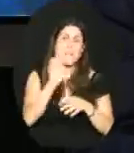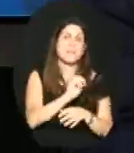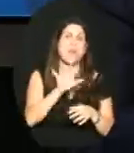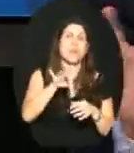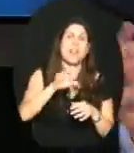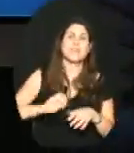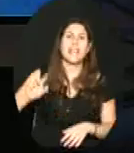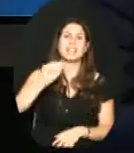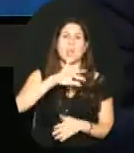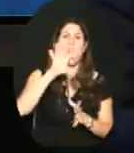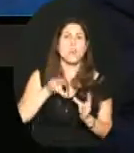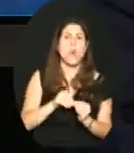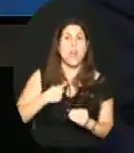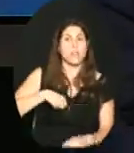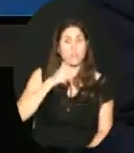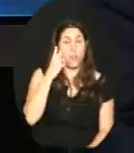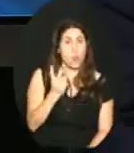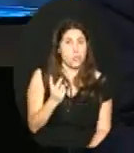התיכון כולה. אנחנו רואים את זה